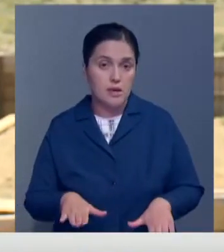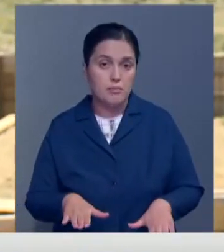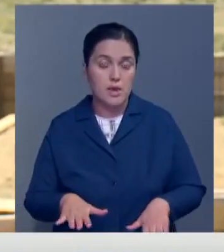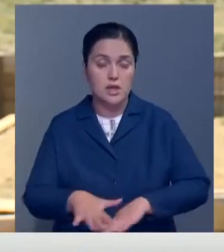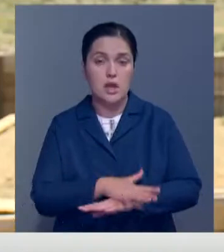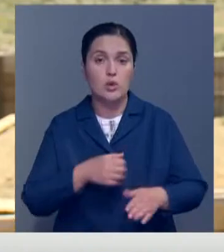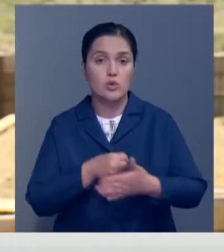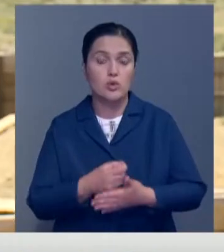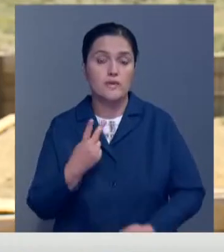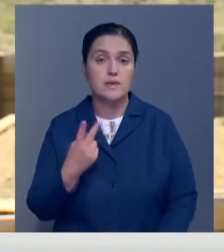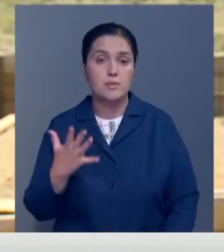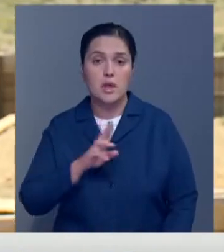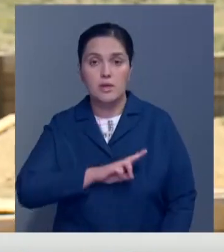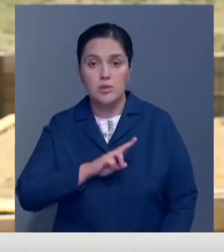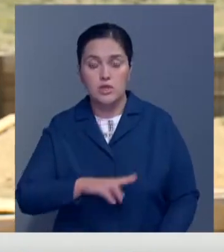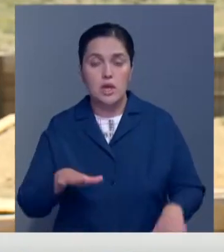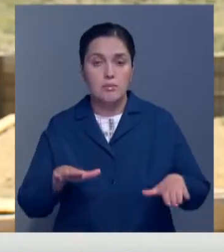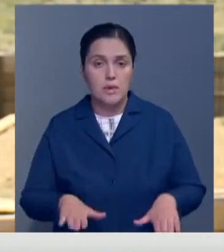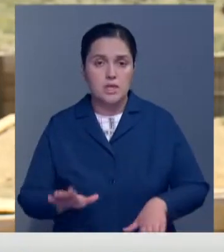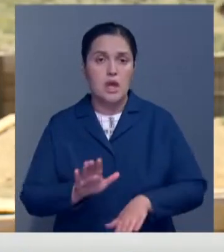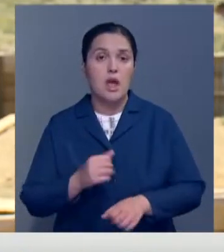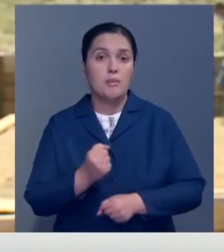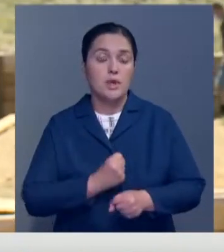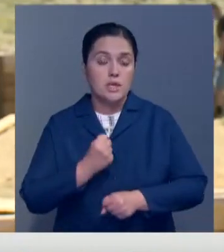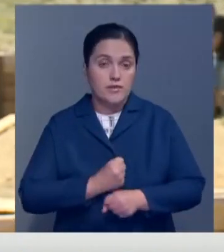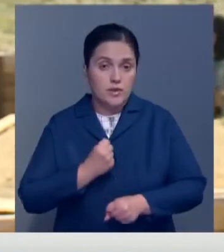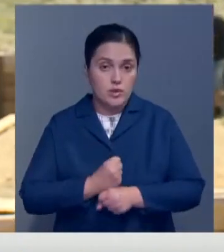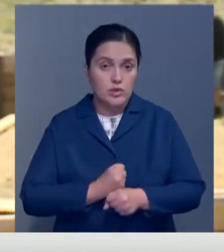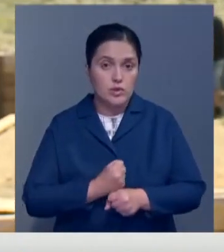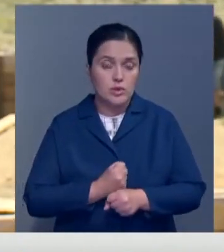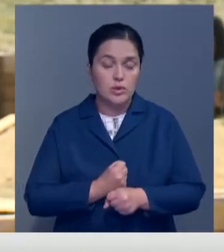до 25 рабочих мест. Произведенную продукцию мы планируем